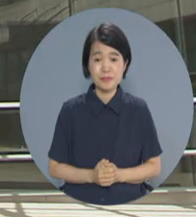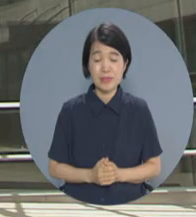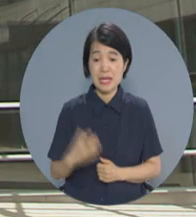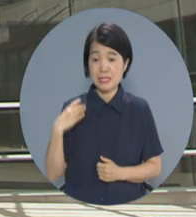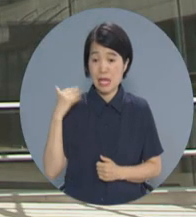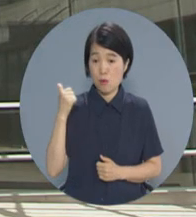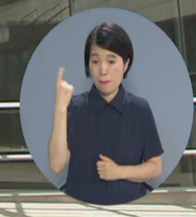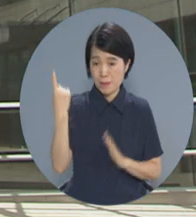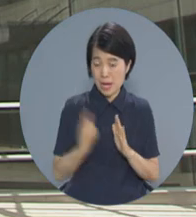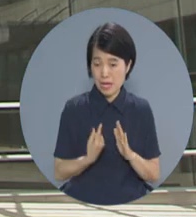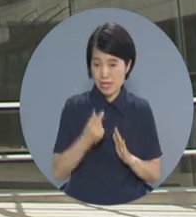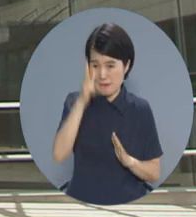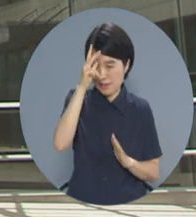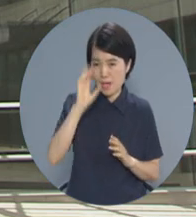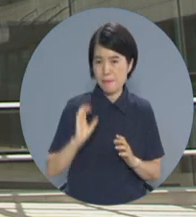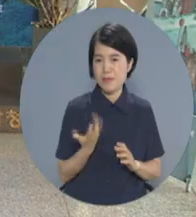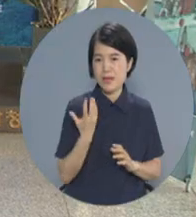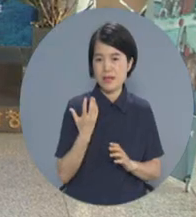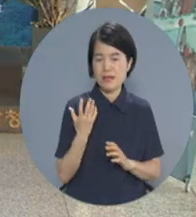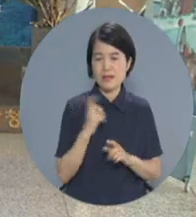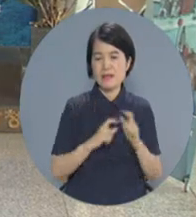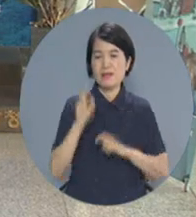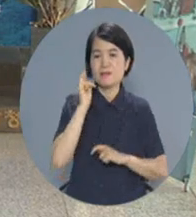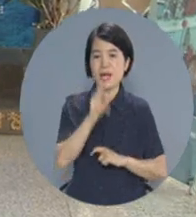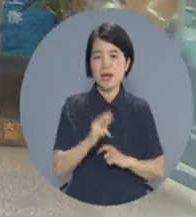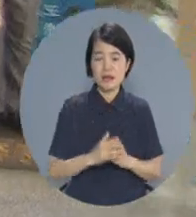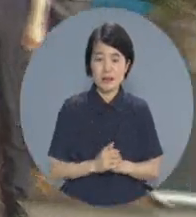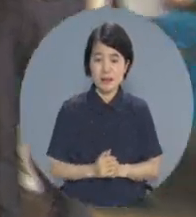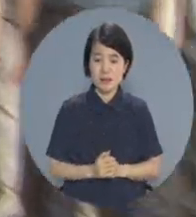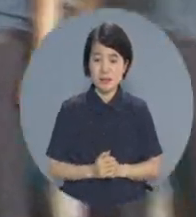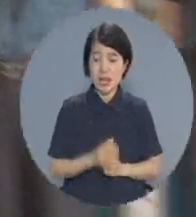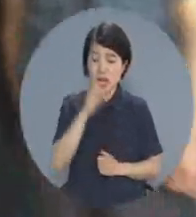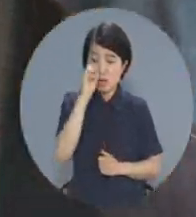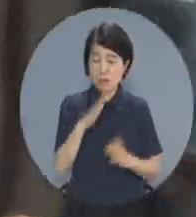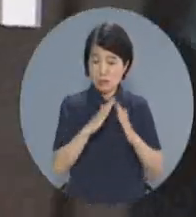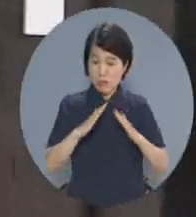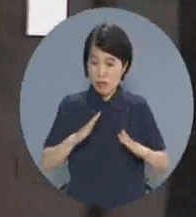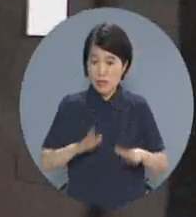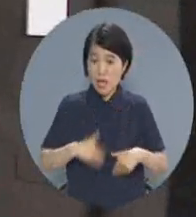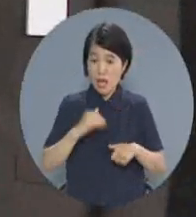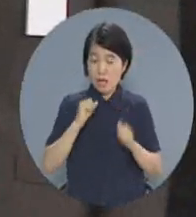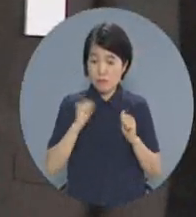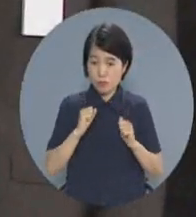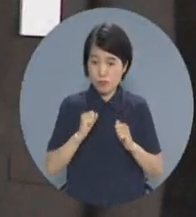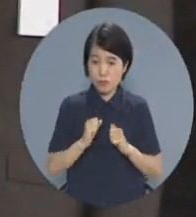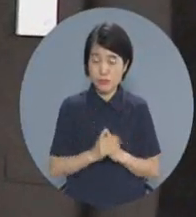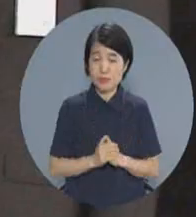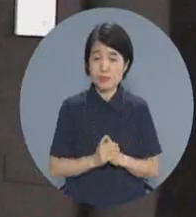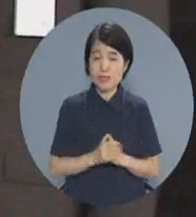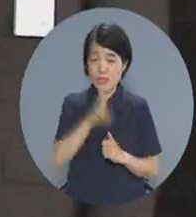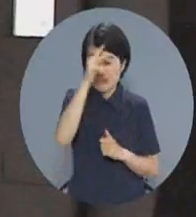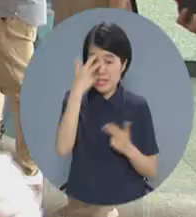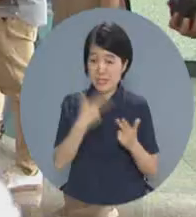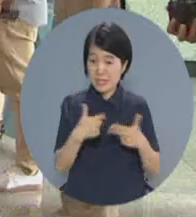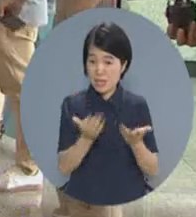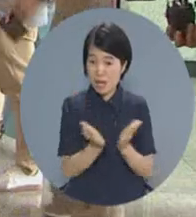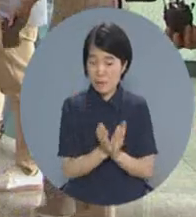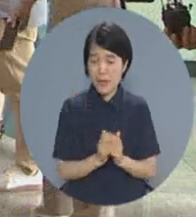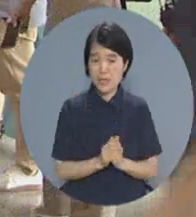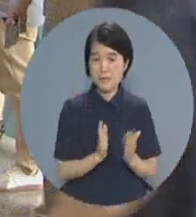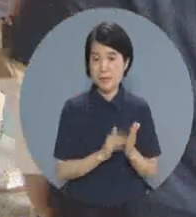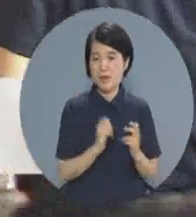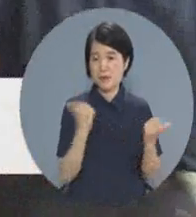장관의 방문에도 경찰의 반발은 되레 커졌습니다. 광주와 전남북 경찰청 직장협의회는 비공개